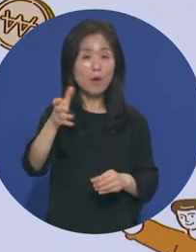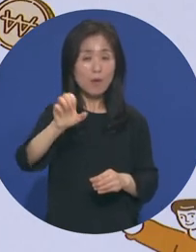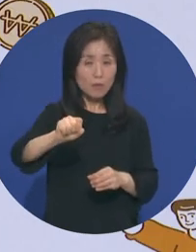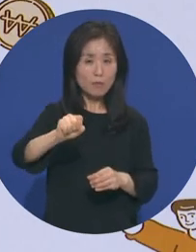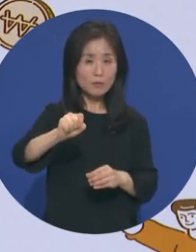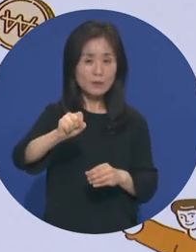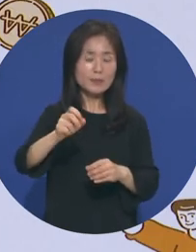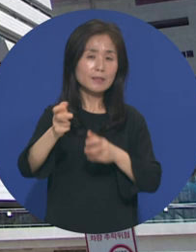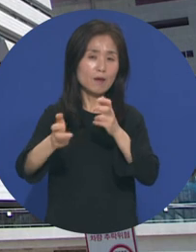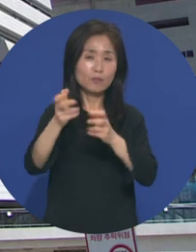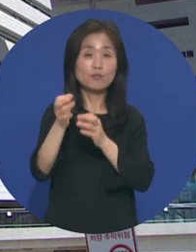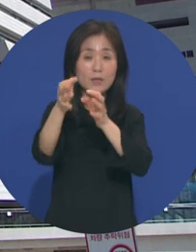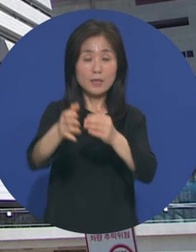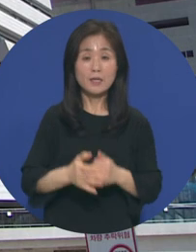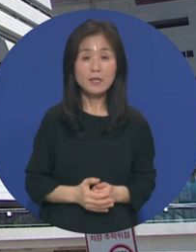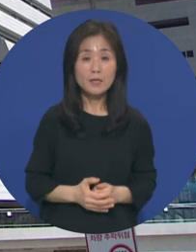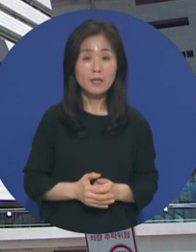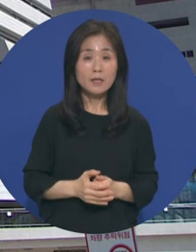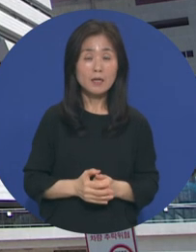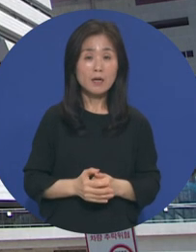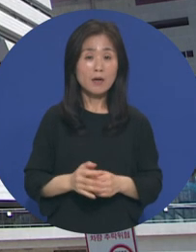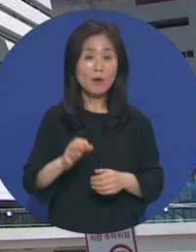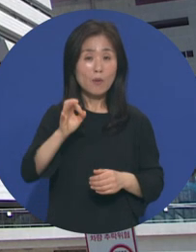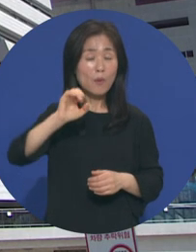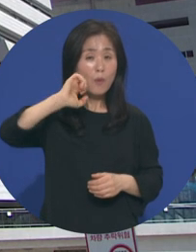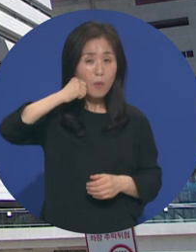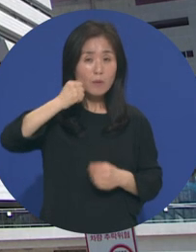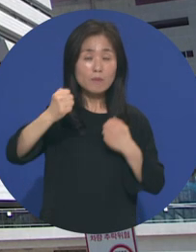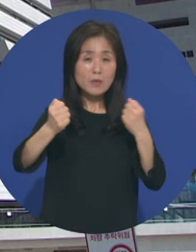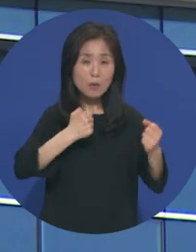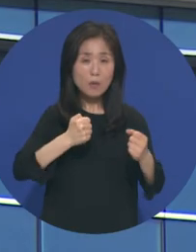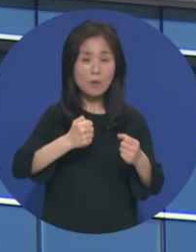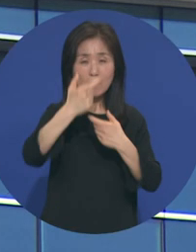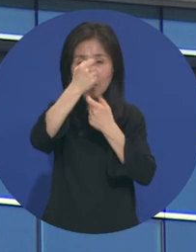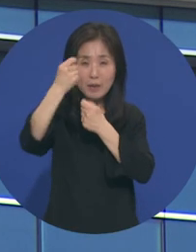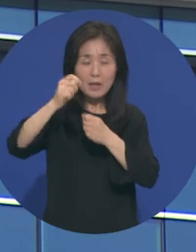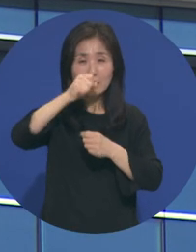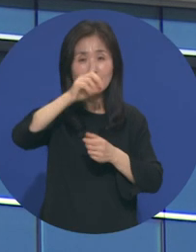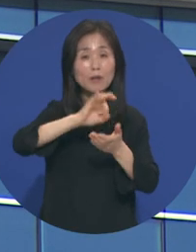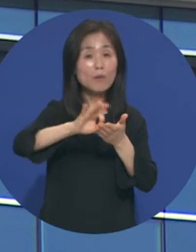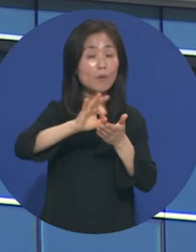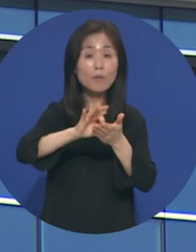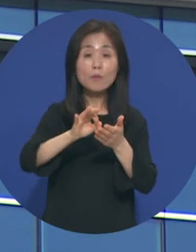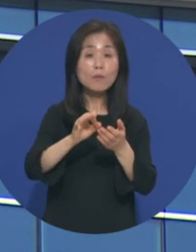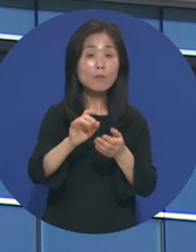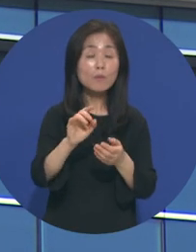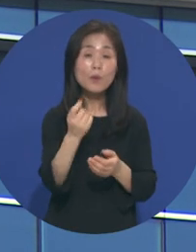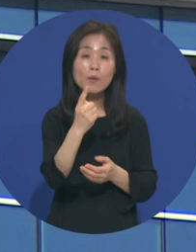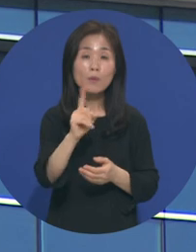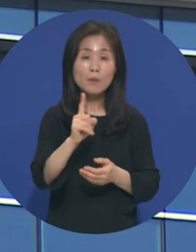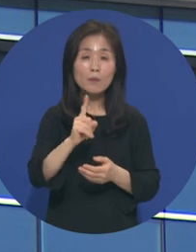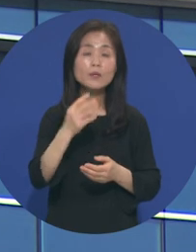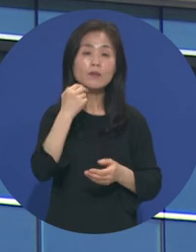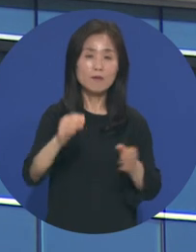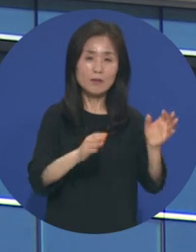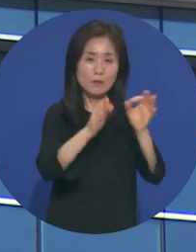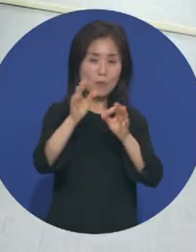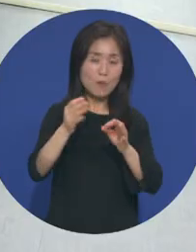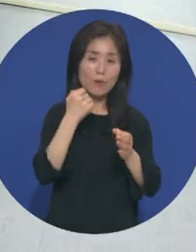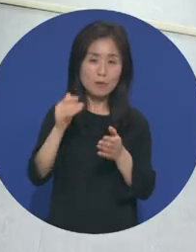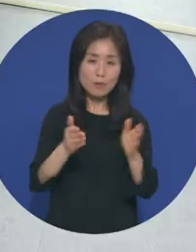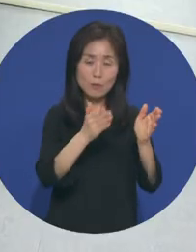집중 투자합니다 어려운 재정 여건 속에서도 적재 적수에 예산을 쓸 수 있었던 건 경기도의 확장 재정 기조도